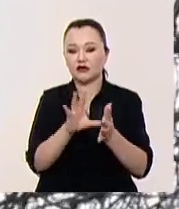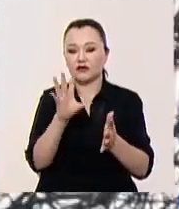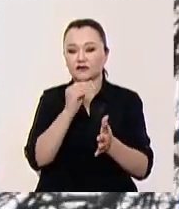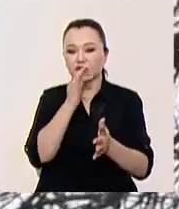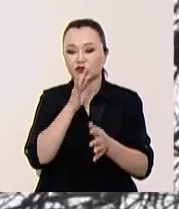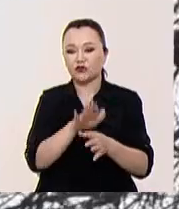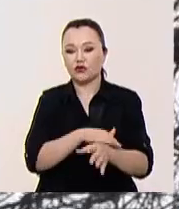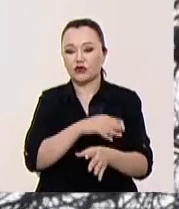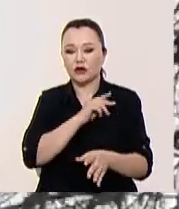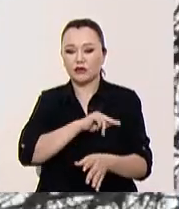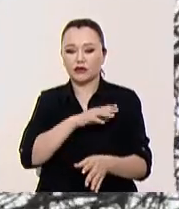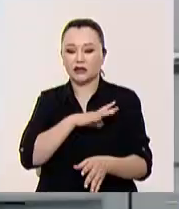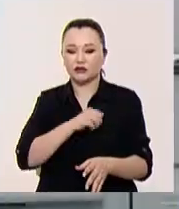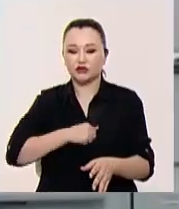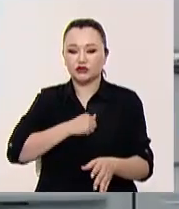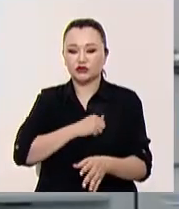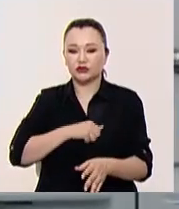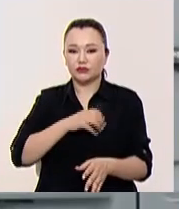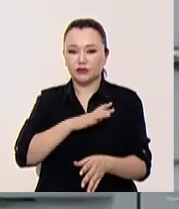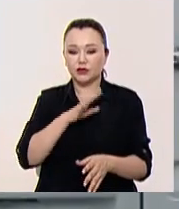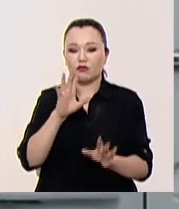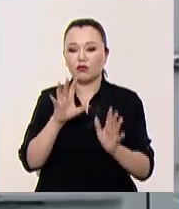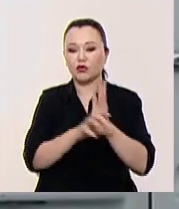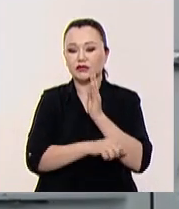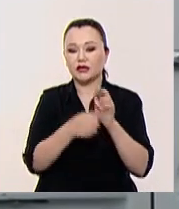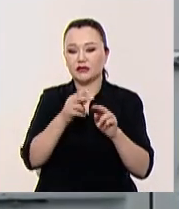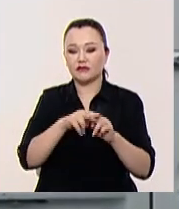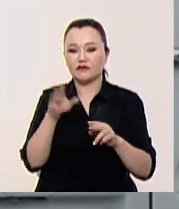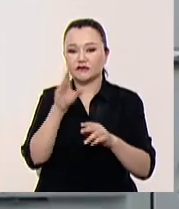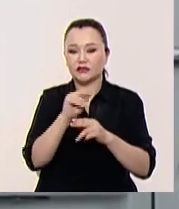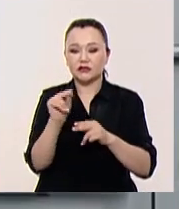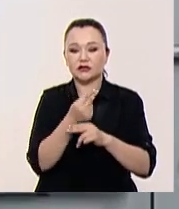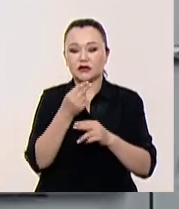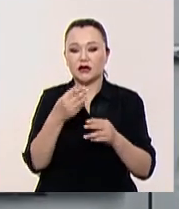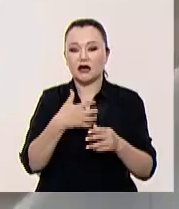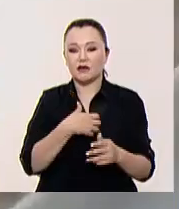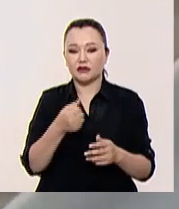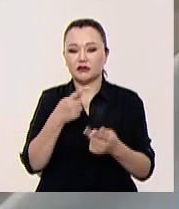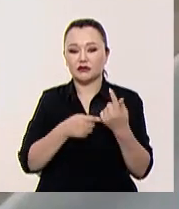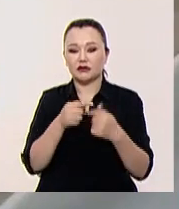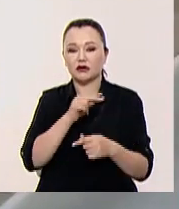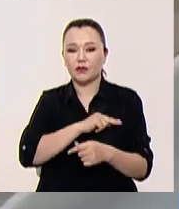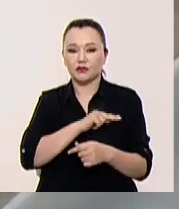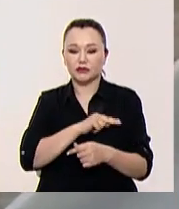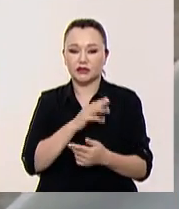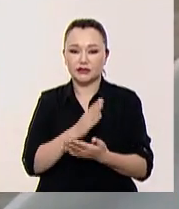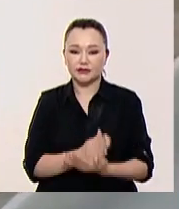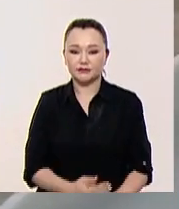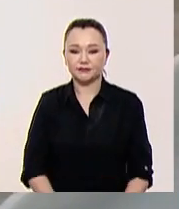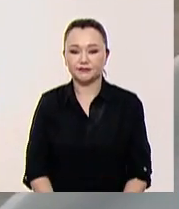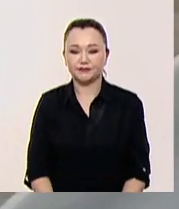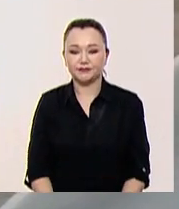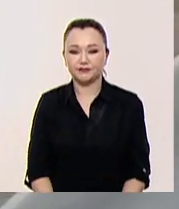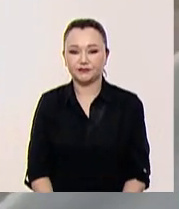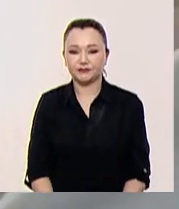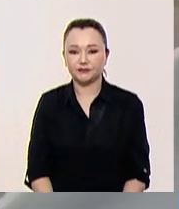уақыт істемей жұрттың ашуын келтірген еді. Содан кейін ғана жауаптылар оны жөндеп қайтадан іске қосқан. Руслан Жасұланұлы, Азамат Елубаев, Информ